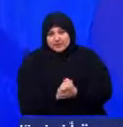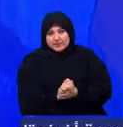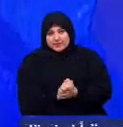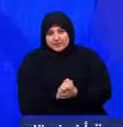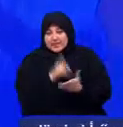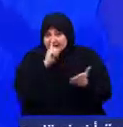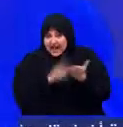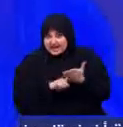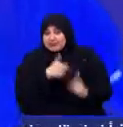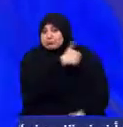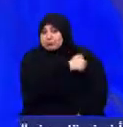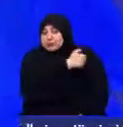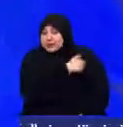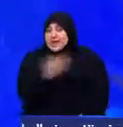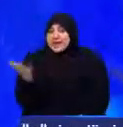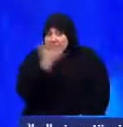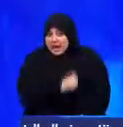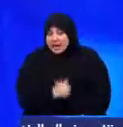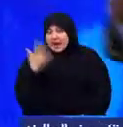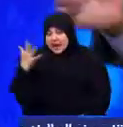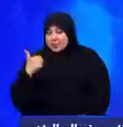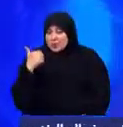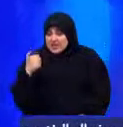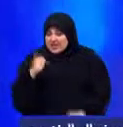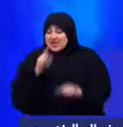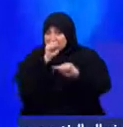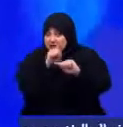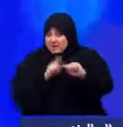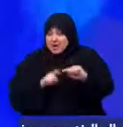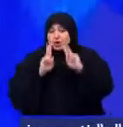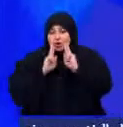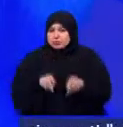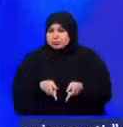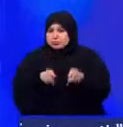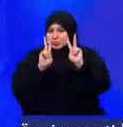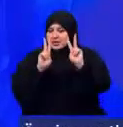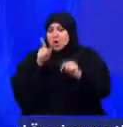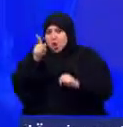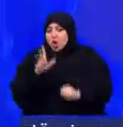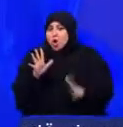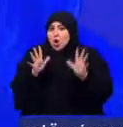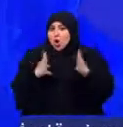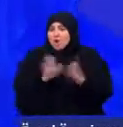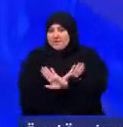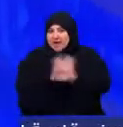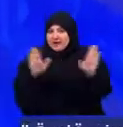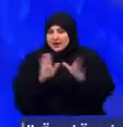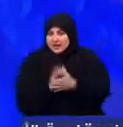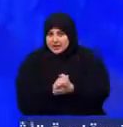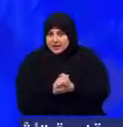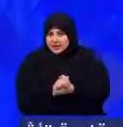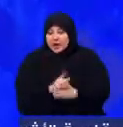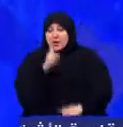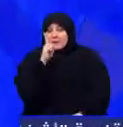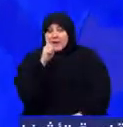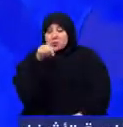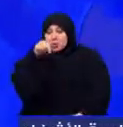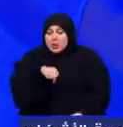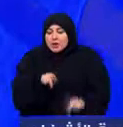يجب تحصين 65% كي نصل إلى تلك الدرجة من مناعة القطيع. إلا أن